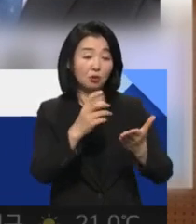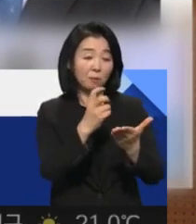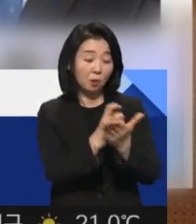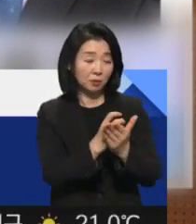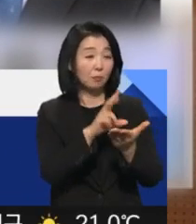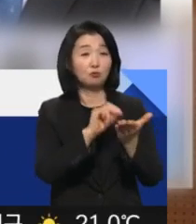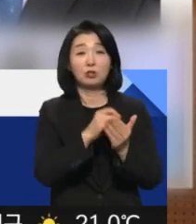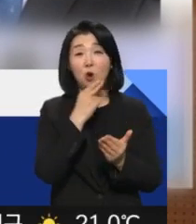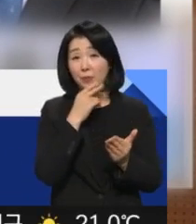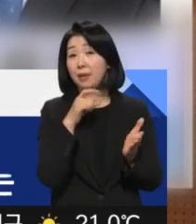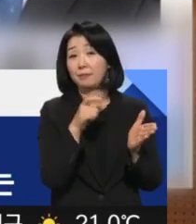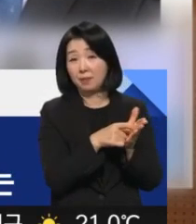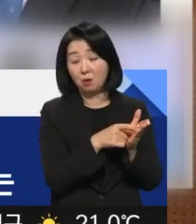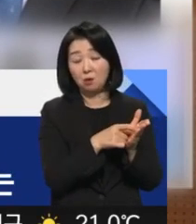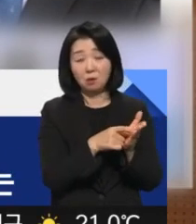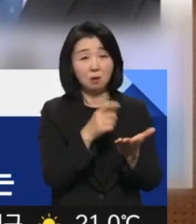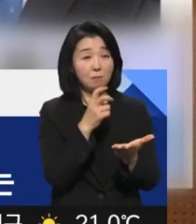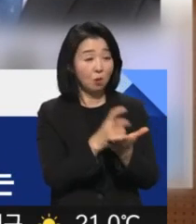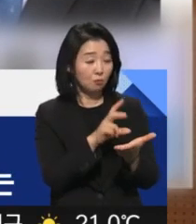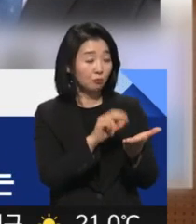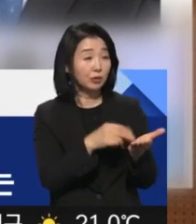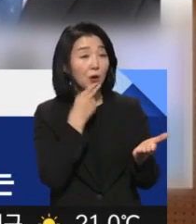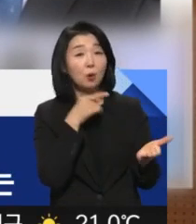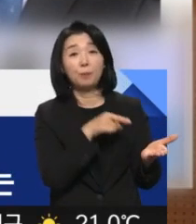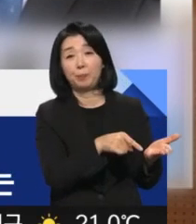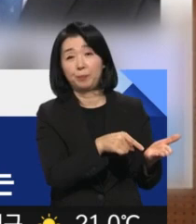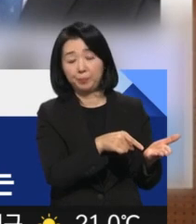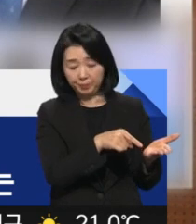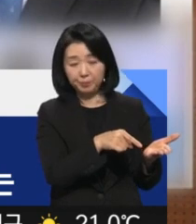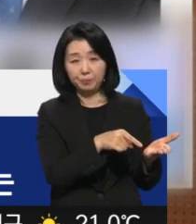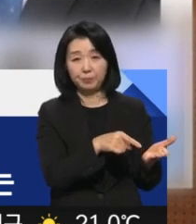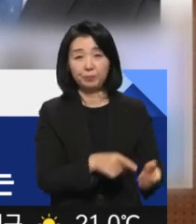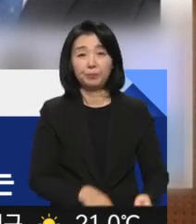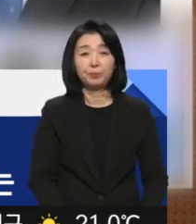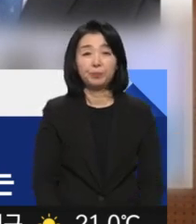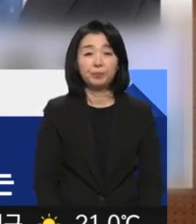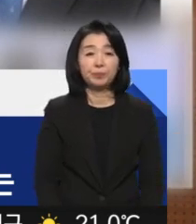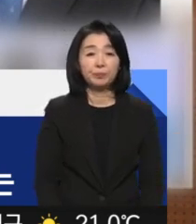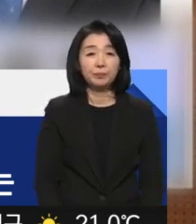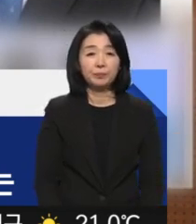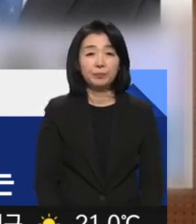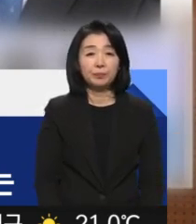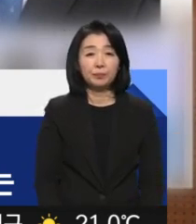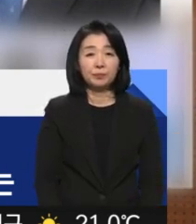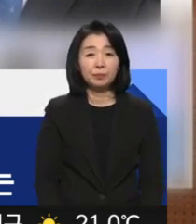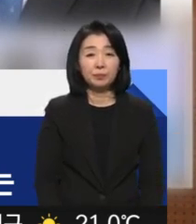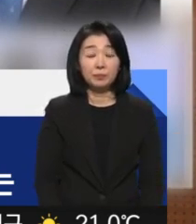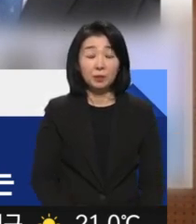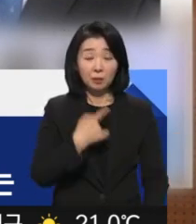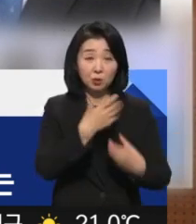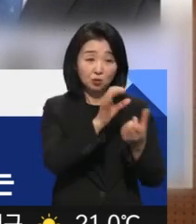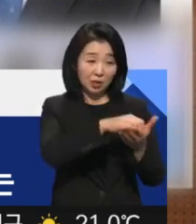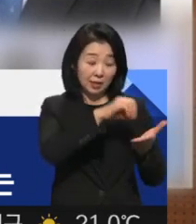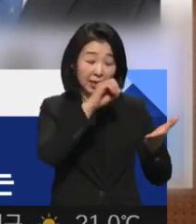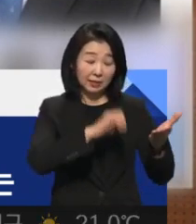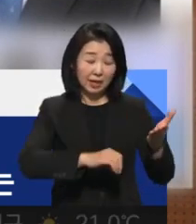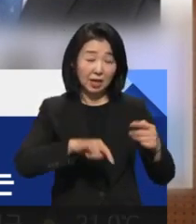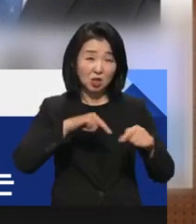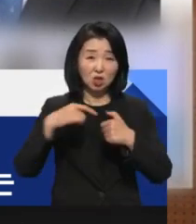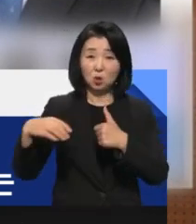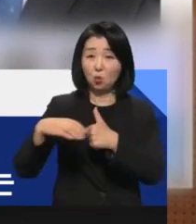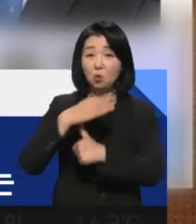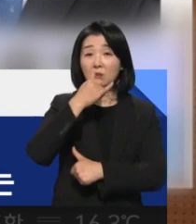있습니다. 네네. 그래서 법률적으로 문제가 없는 우장 탈당이었 뭐 탈당이었고 우장 탈당이라는 정치적인 공격을 받고는